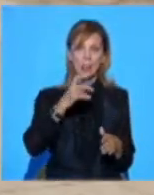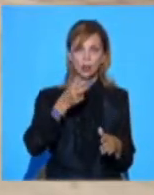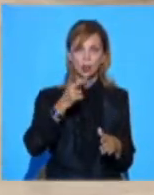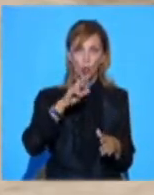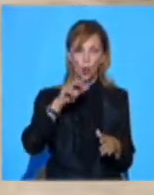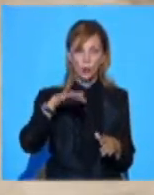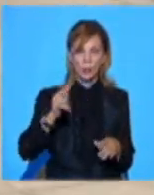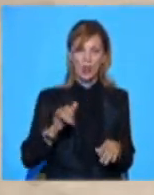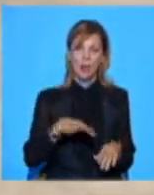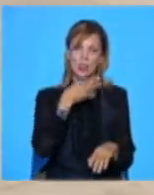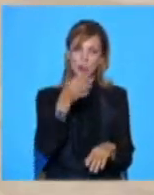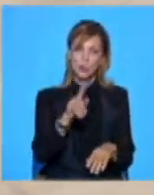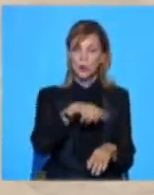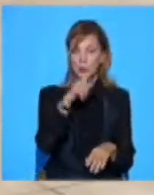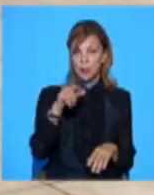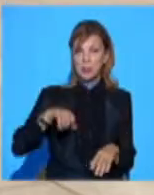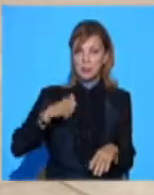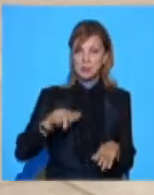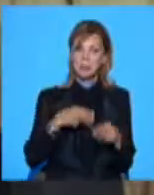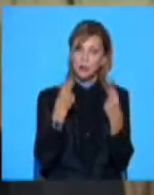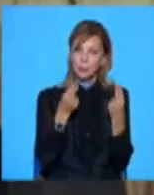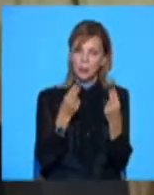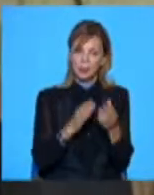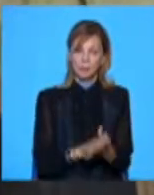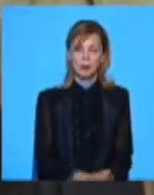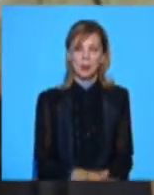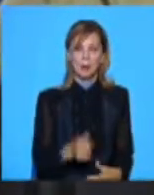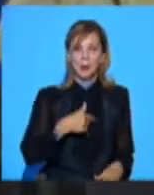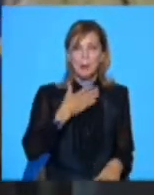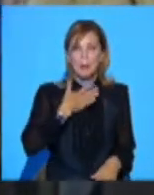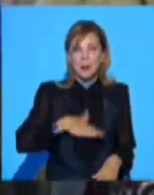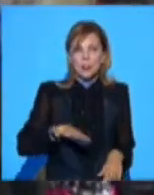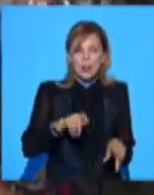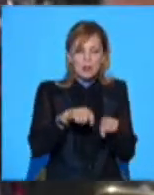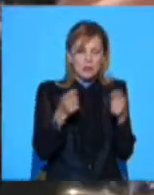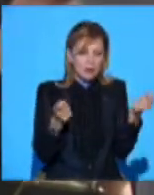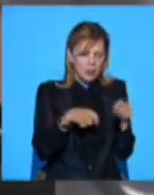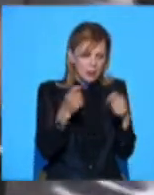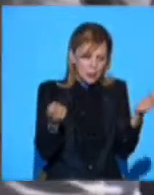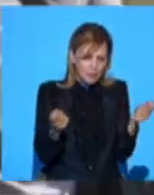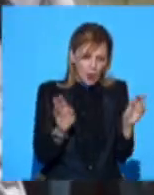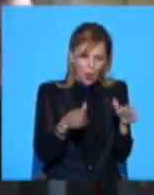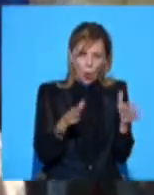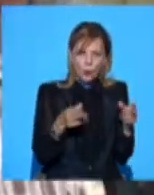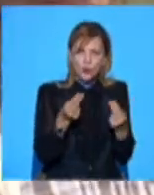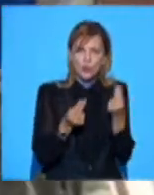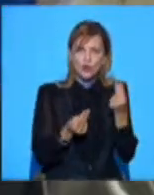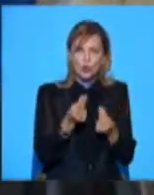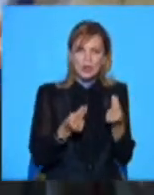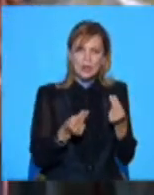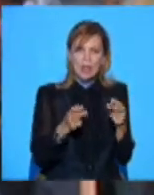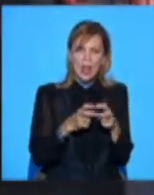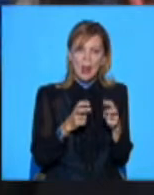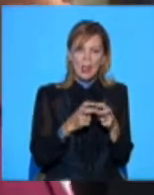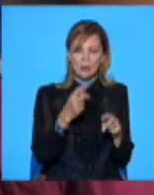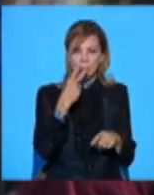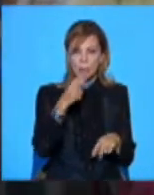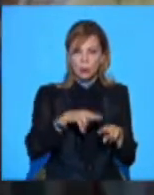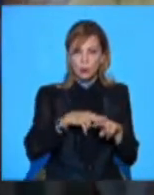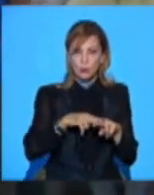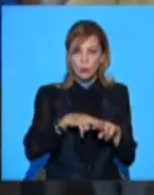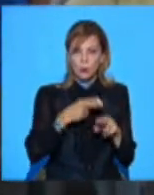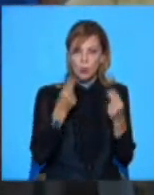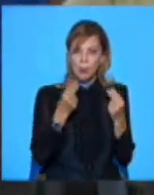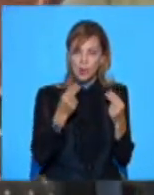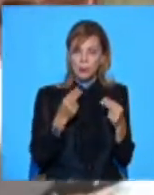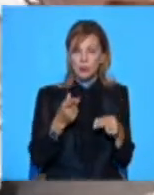și pe alți tineri să-i urmeze exemplul. Îmi plăcea tot timpul să desfac orice jucărie electrică, să o văd cum funcționează și